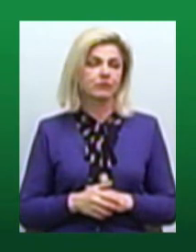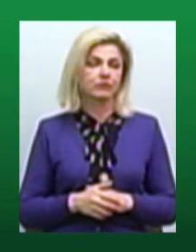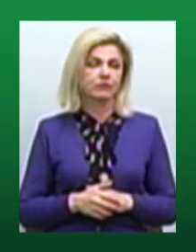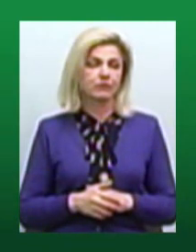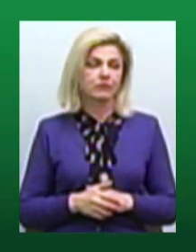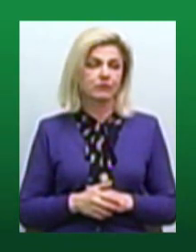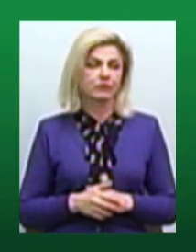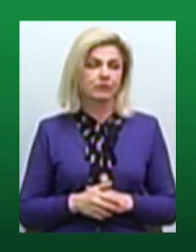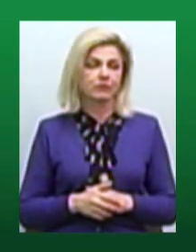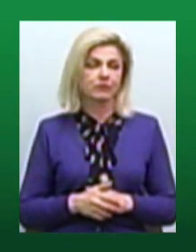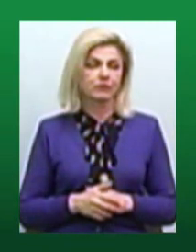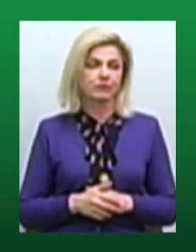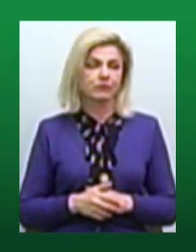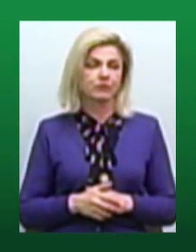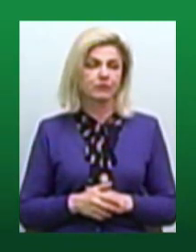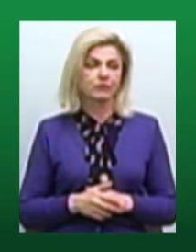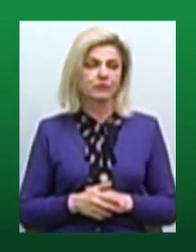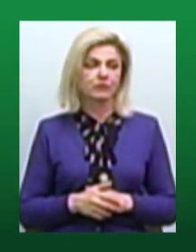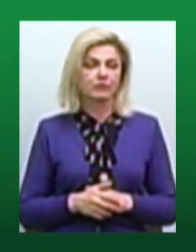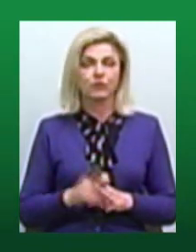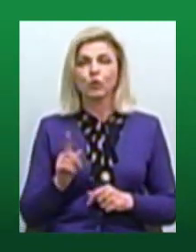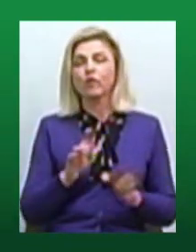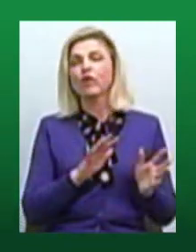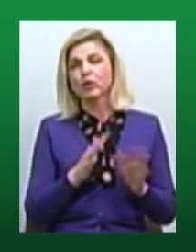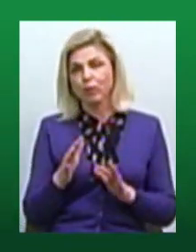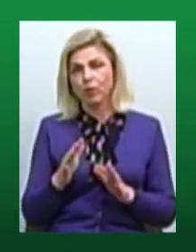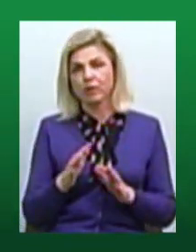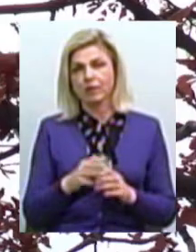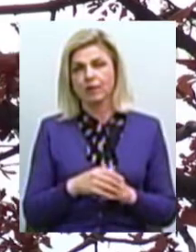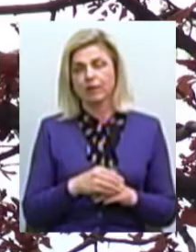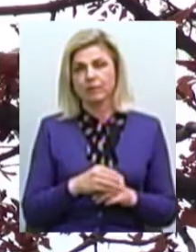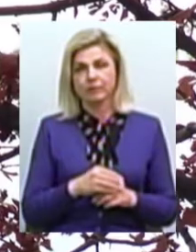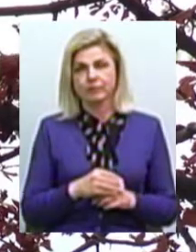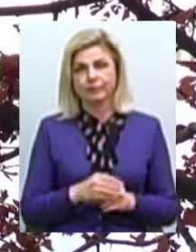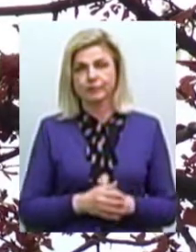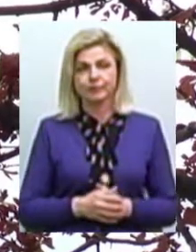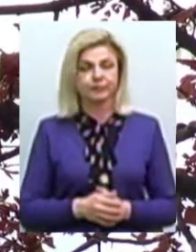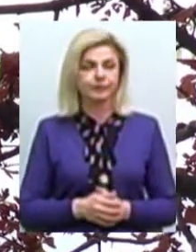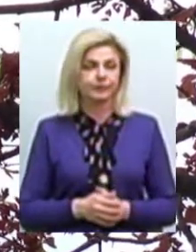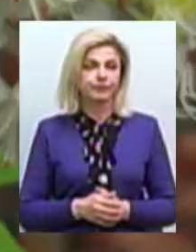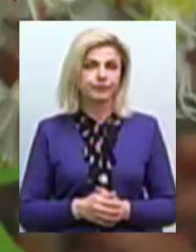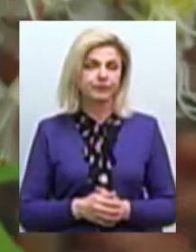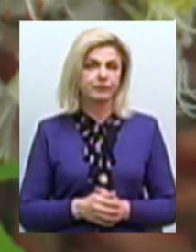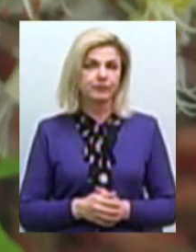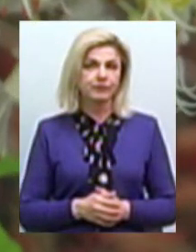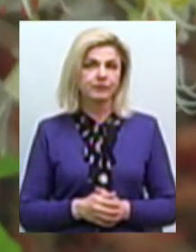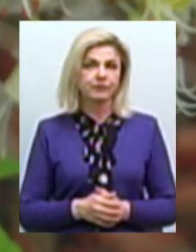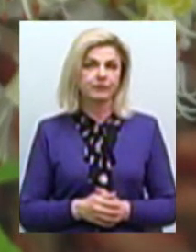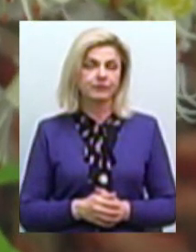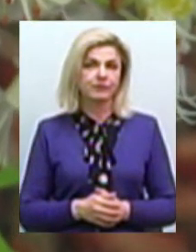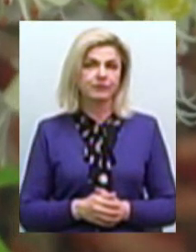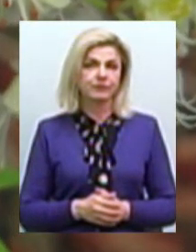утворилися. Нормально відбулися процеси, утворилися плоди насіння. Вікторія Андрушків, Ігор Чорний. Новини на